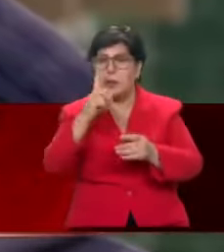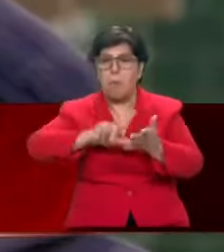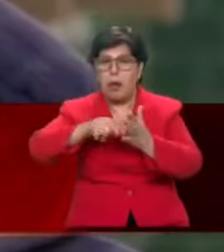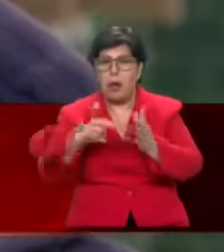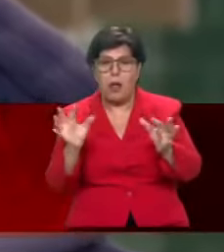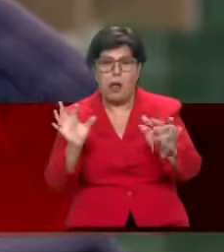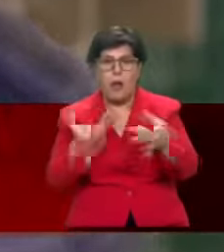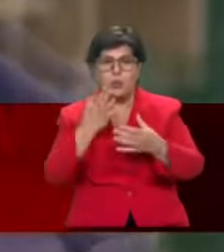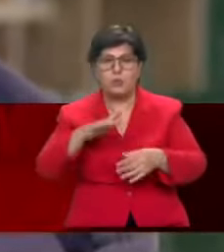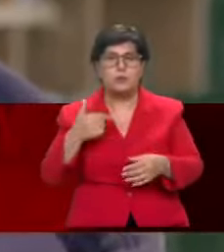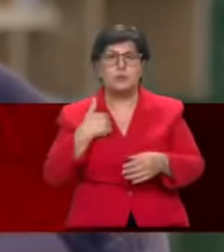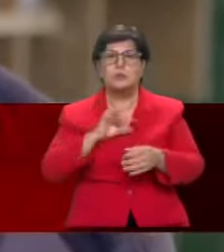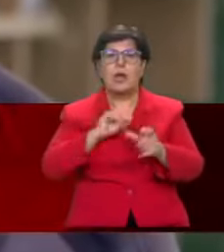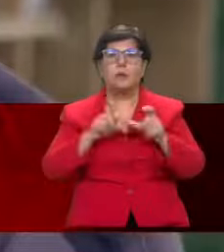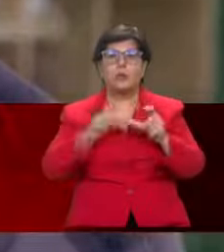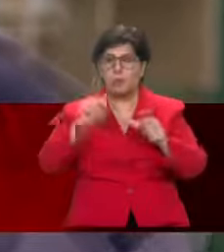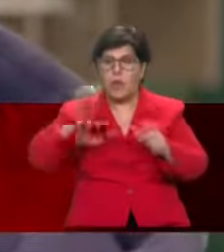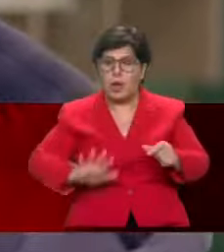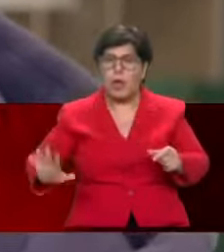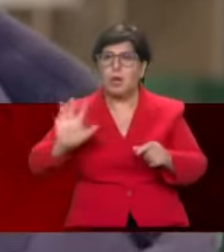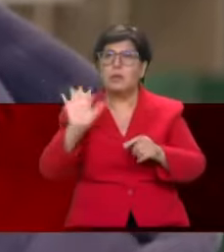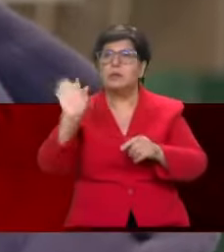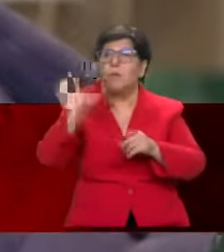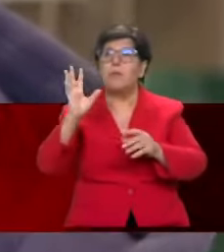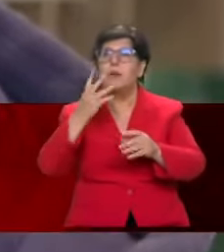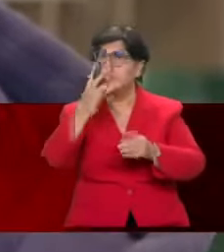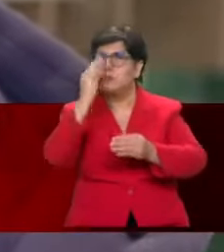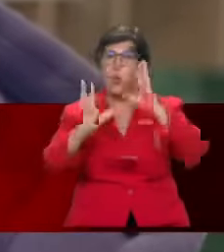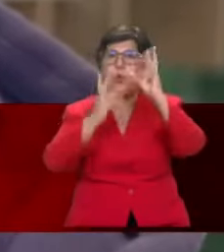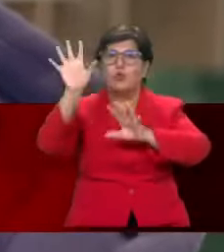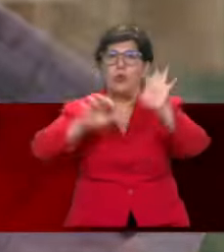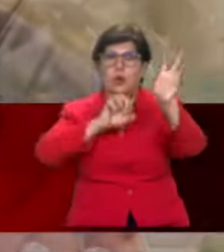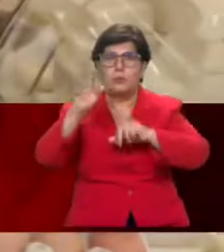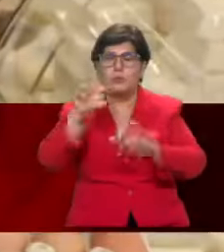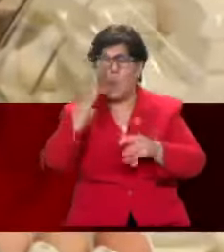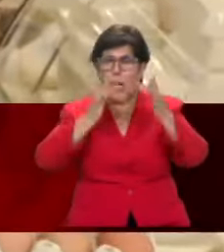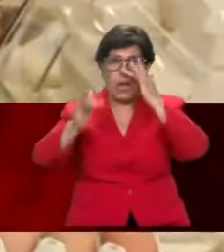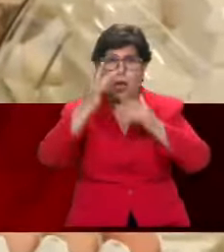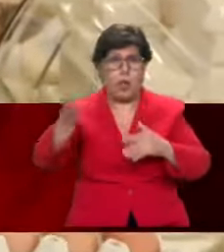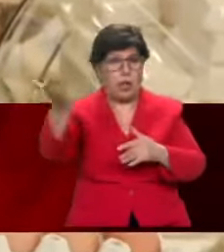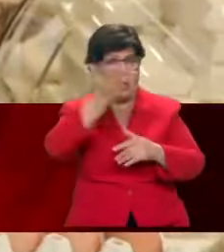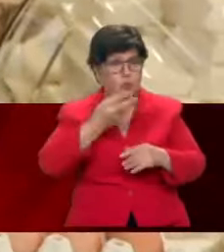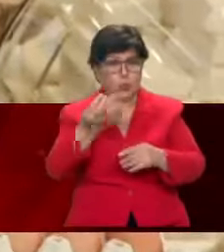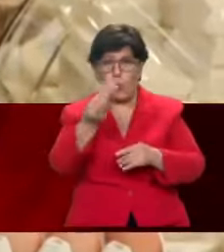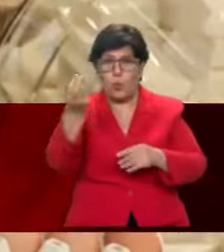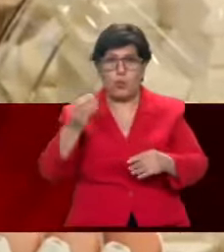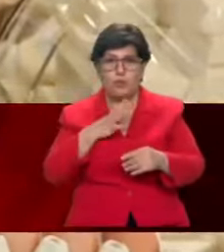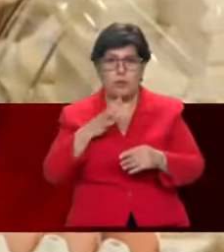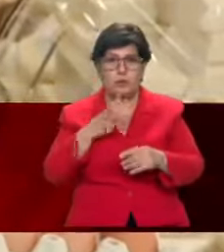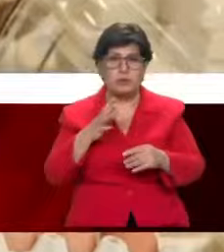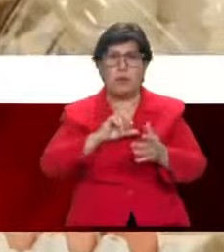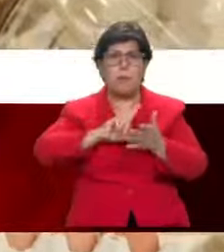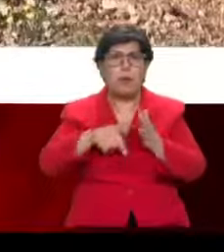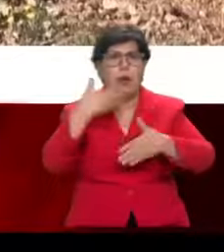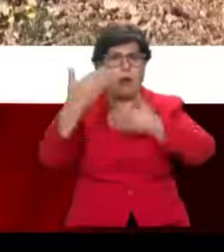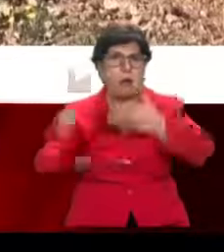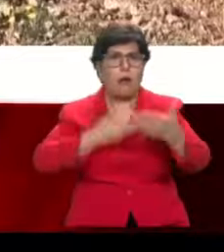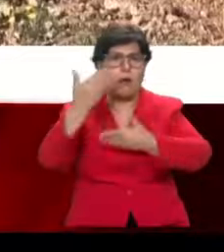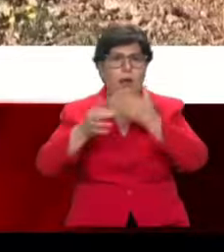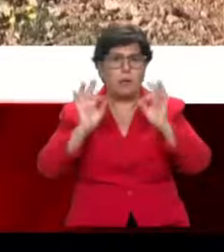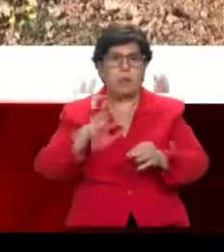ballarımızı Güneydoğu'dan seçiyoruz. Yüksek ovalardan. Balda çok hile var son dönemlerde özellikle. Bal gündemden bir türlü düşmüyor.